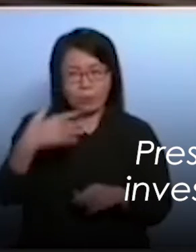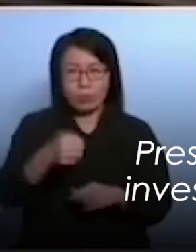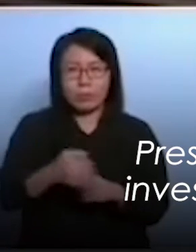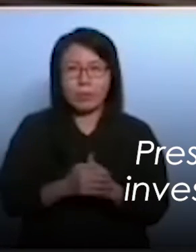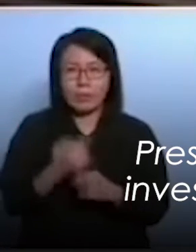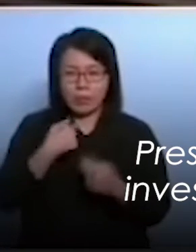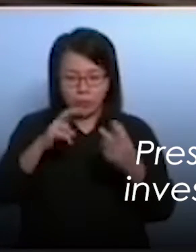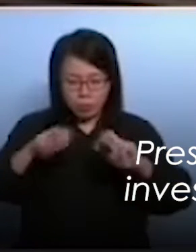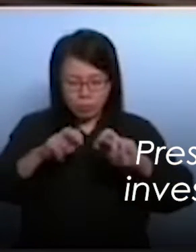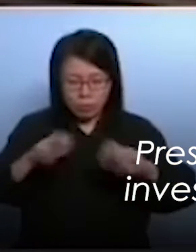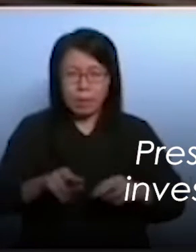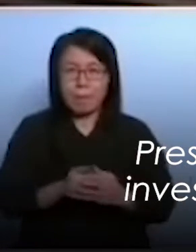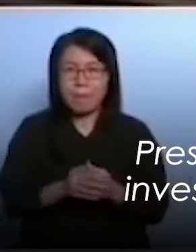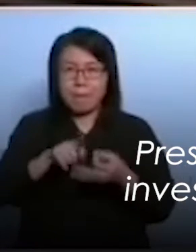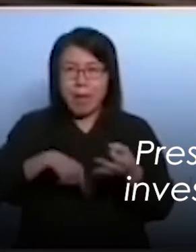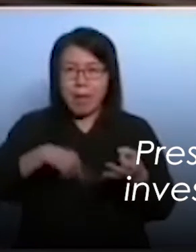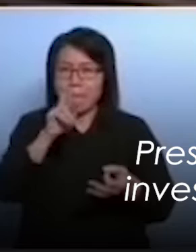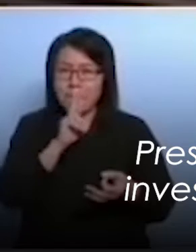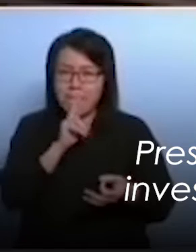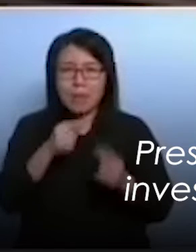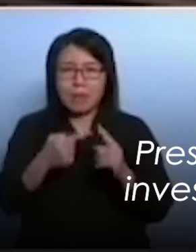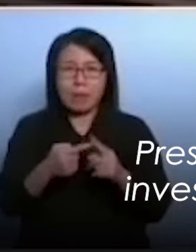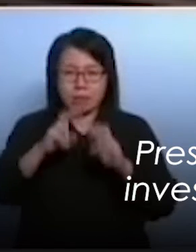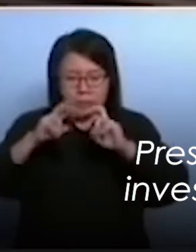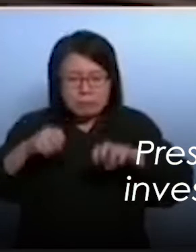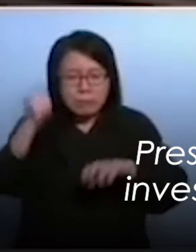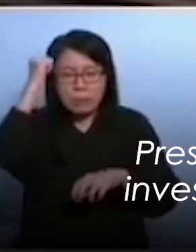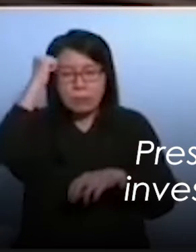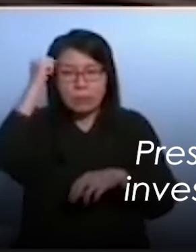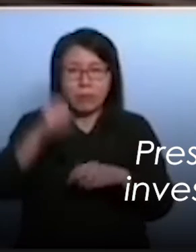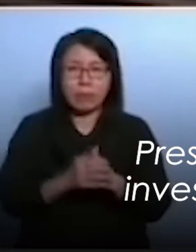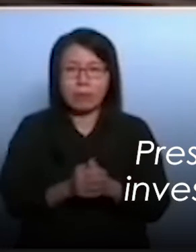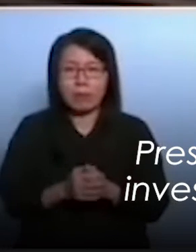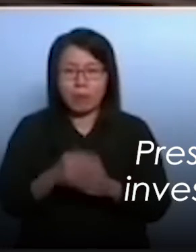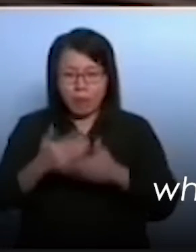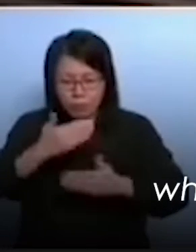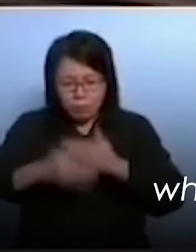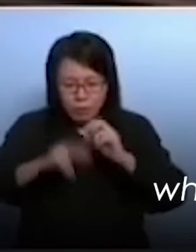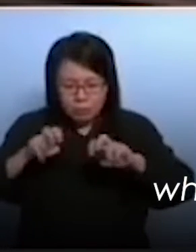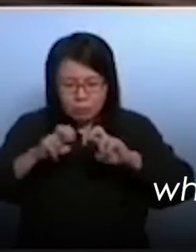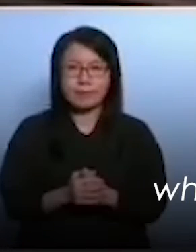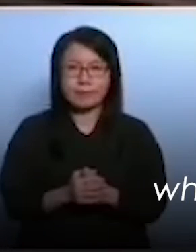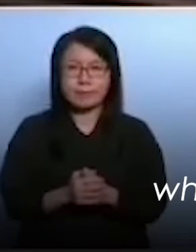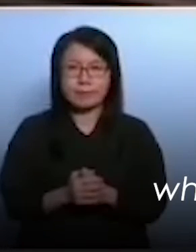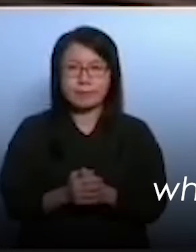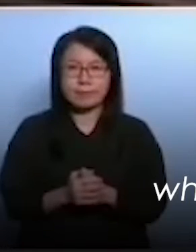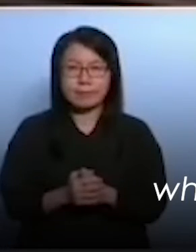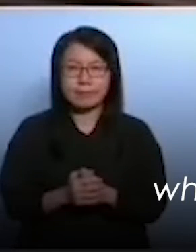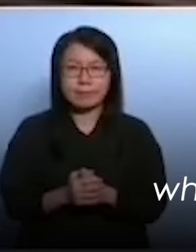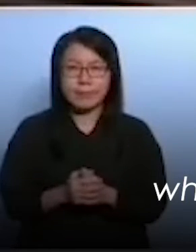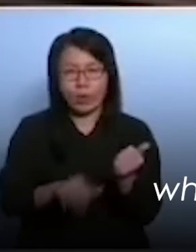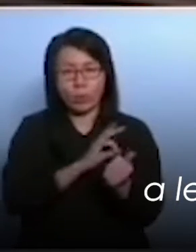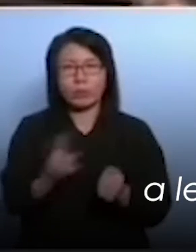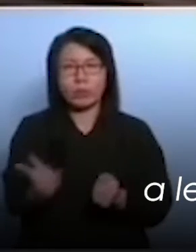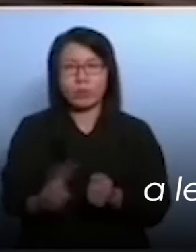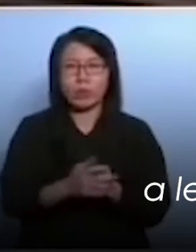匿名嘅人士嗰、那個調查嘅過程是很艱難的。我們有時候這些委員會有人去